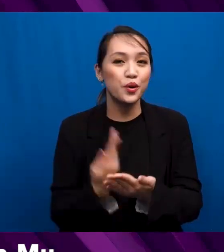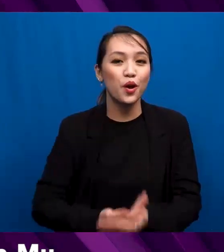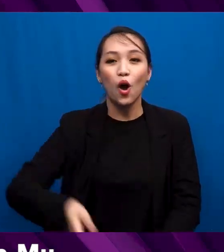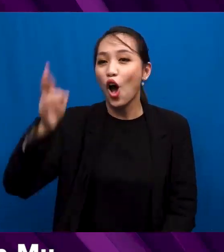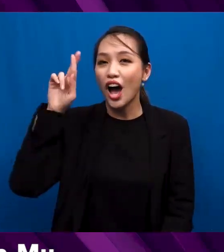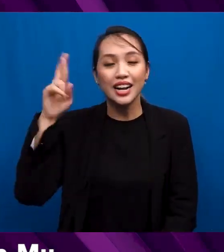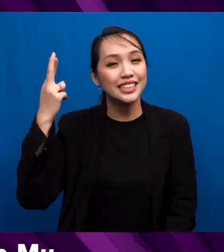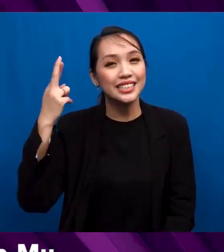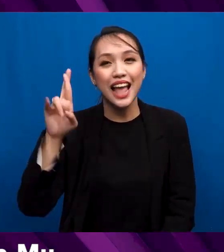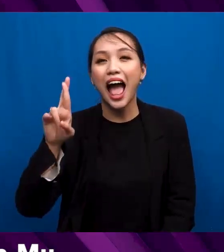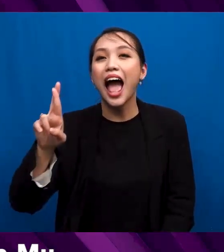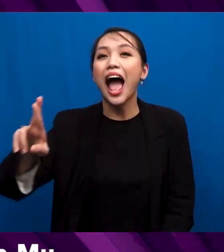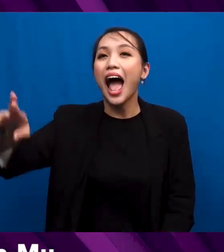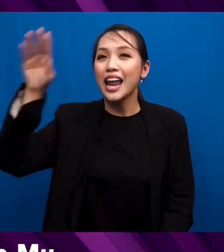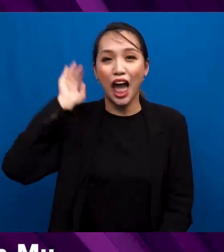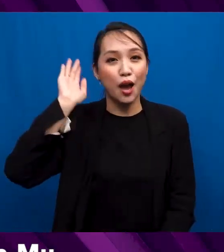seluruh